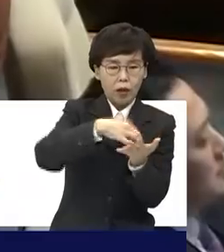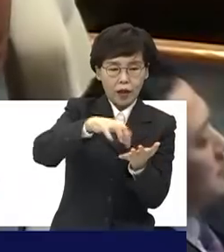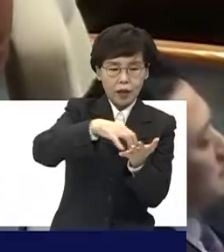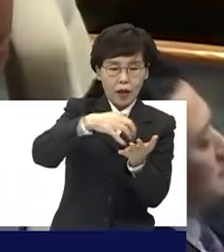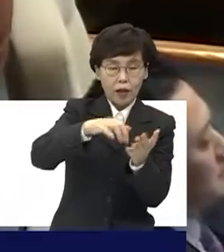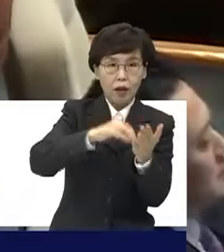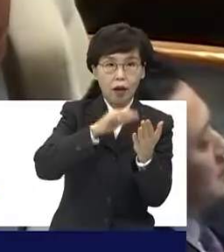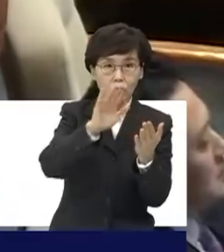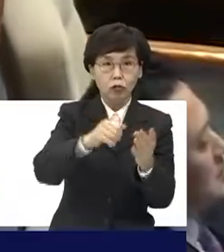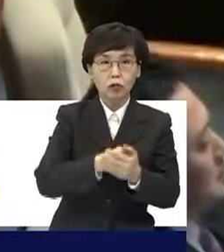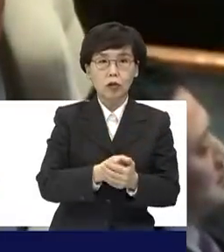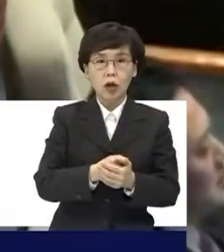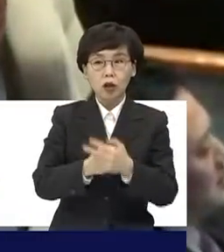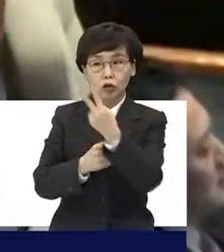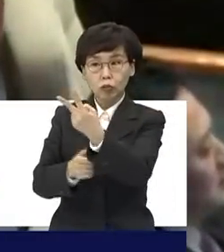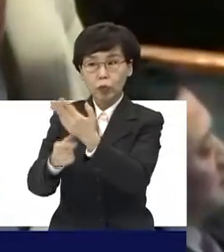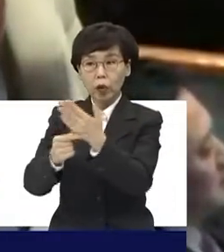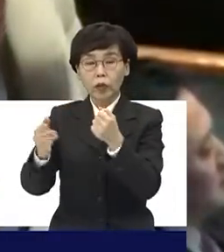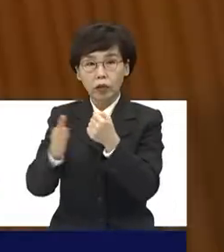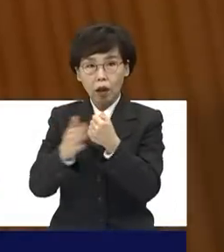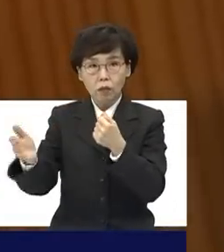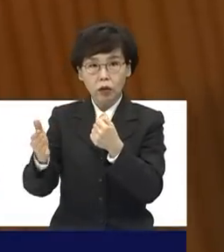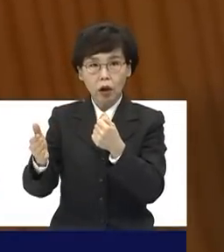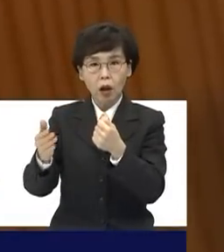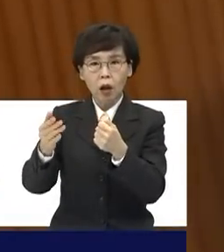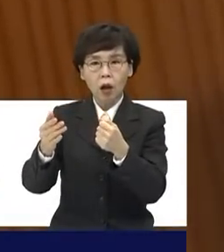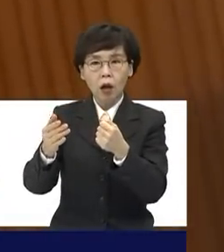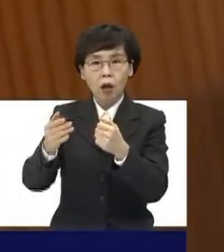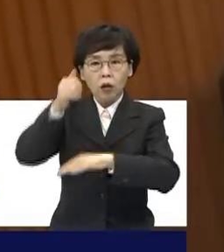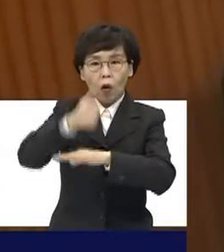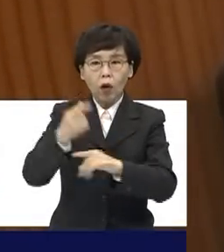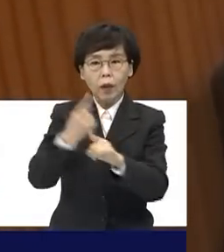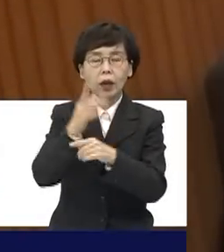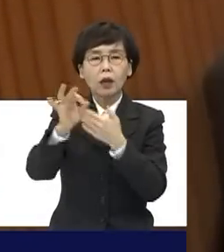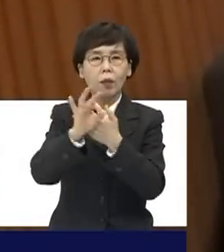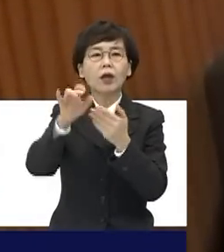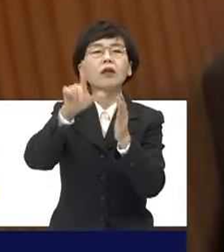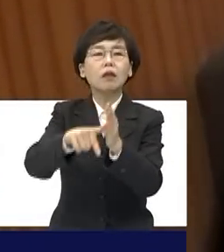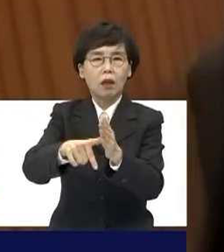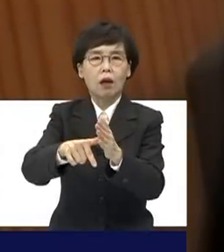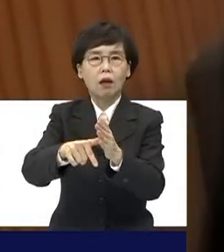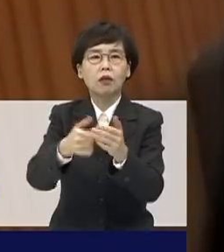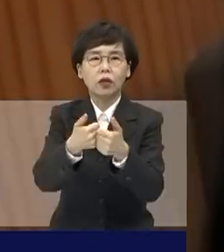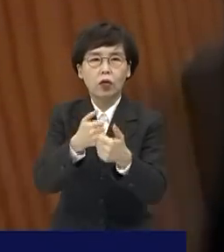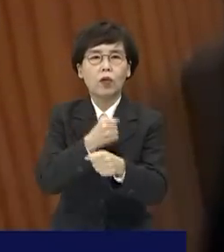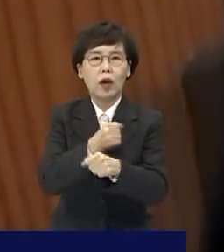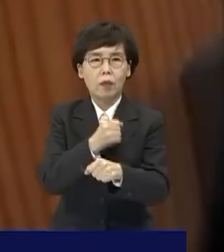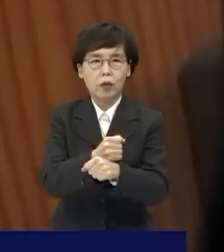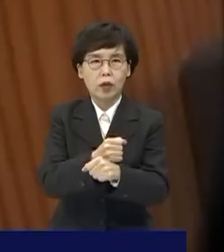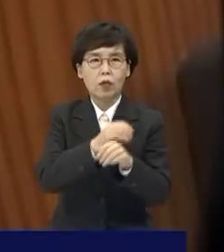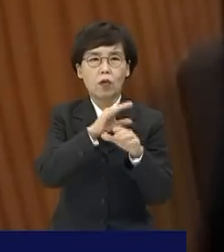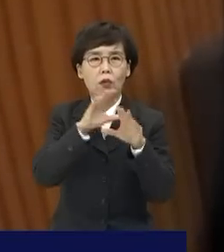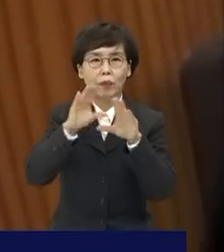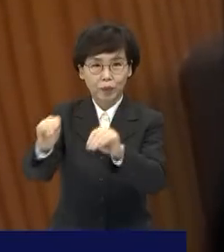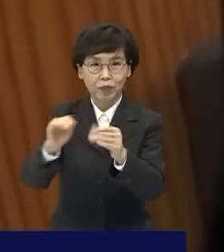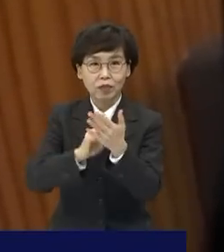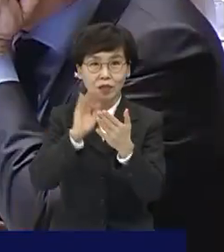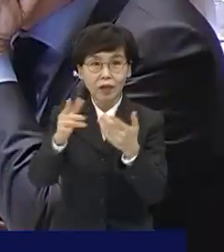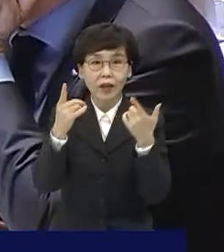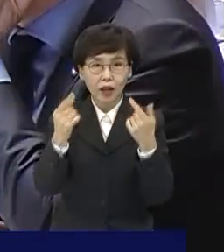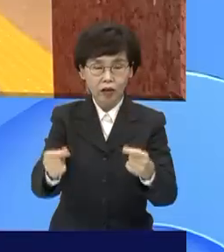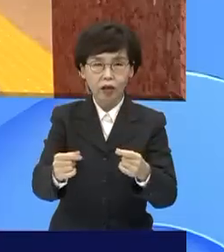두 표 때문에 가부가 바뀌게 된다면 그때 표결을 중단하자고 중재를 했고 개표 결과가 이렇게 나오게 됐습니다.